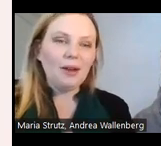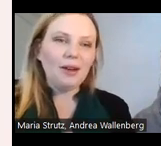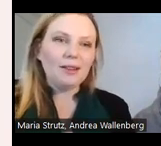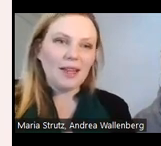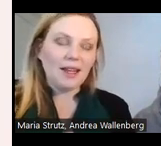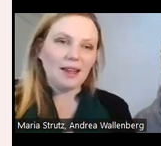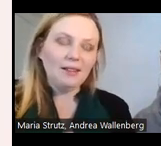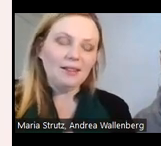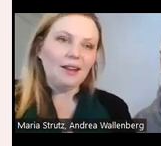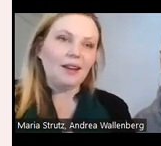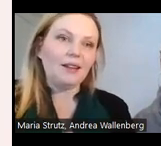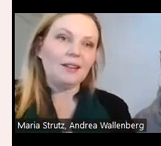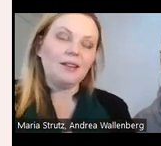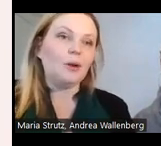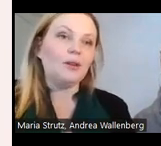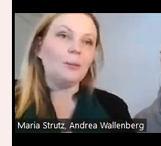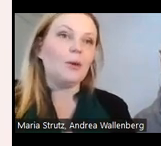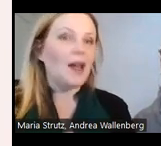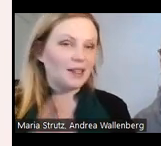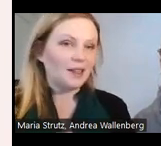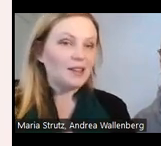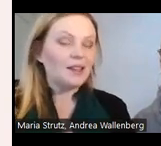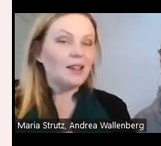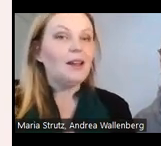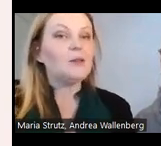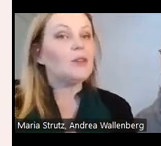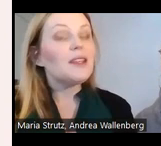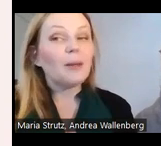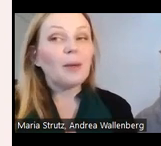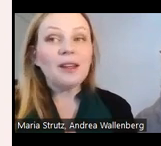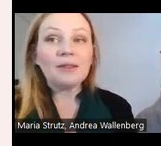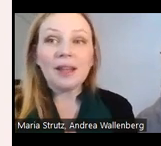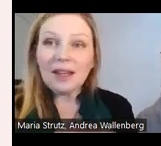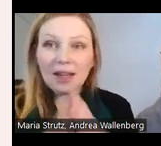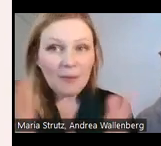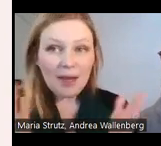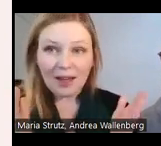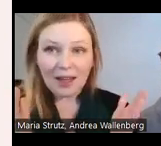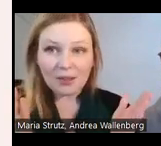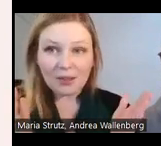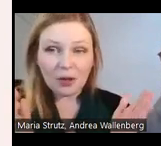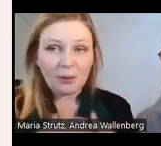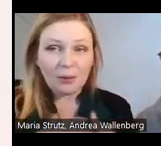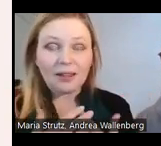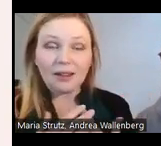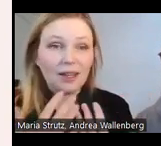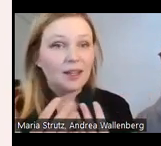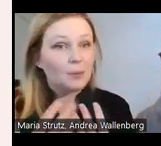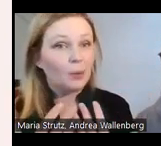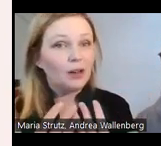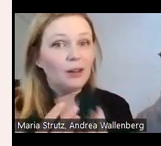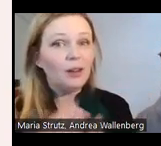Och när man tecknar så på det här sättet, så tecknar man inte hela meningar som man gör när man